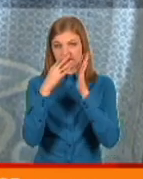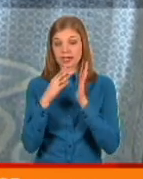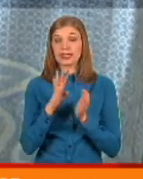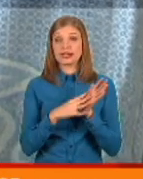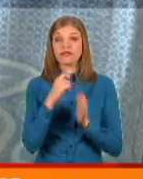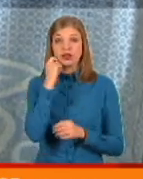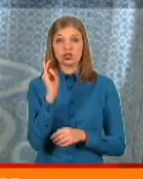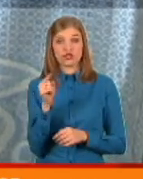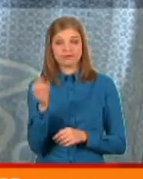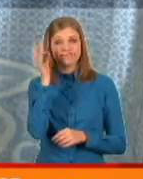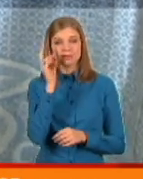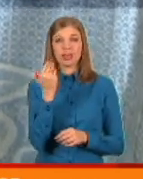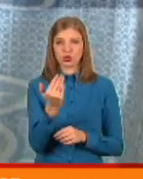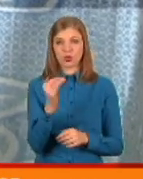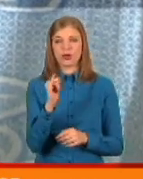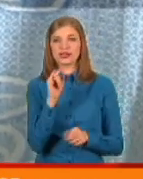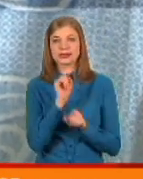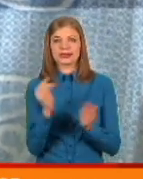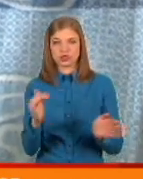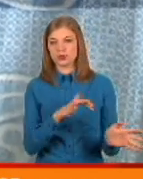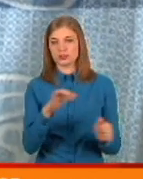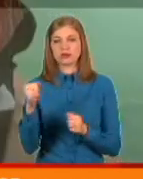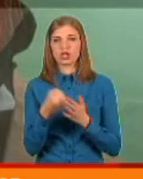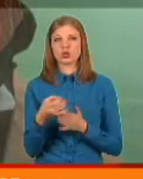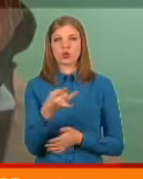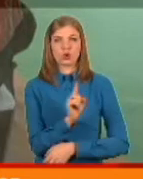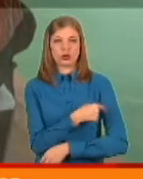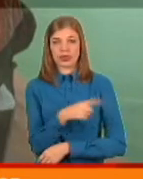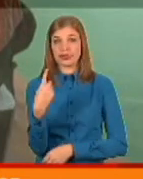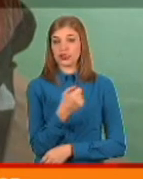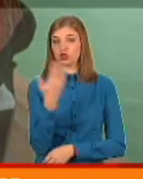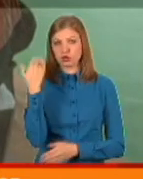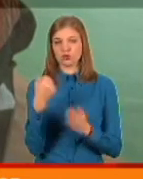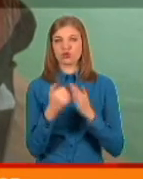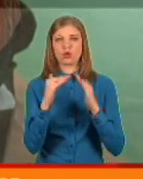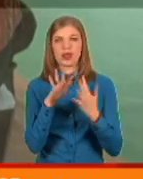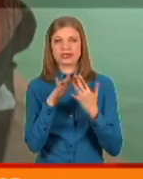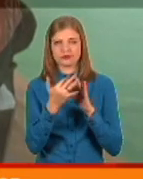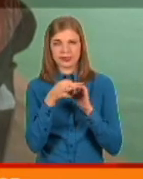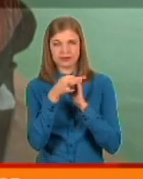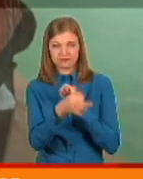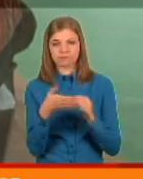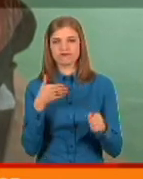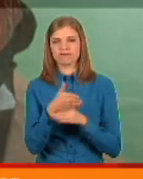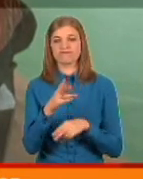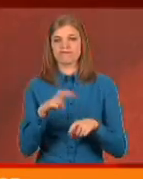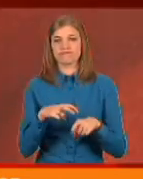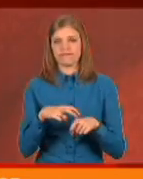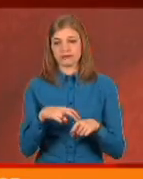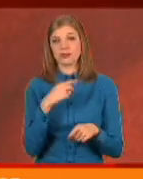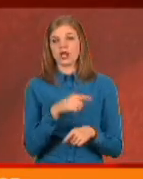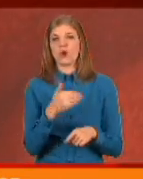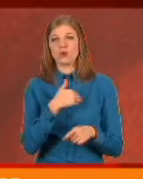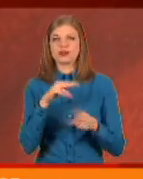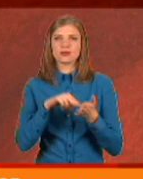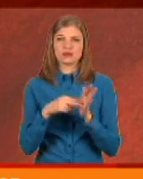Коля пригадує, як його та молодшу сестру забирали до районної лікарні. Тиждень тому до їхньої хати в селі Вестерничани навідалися медики.